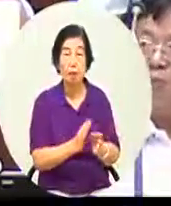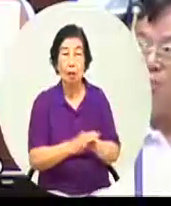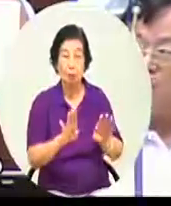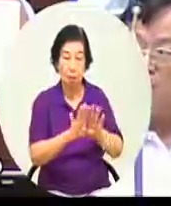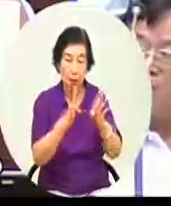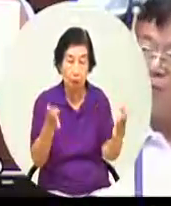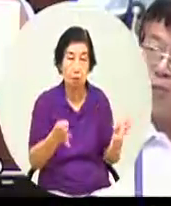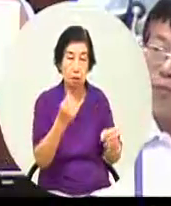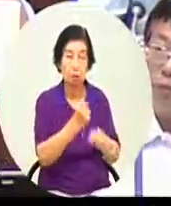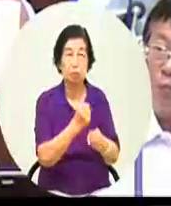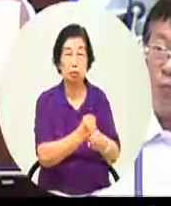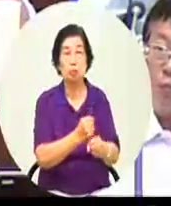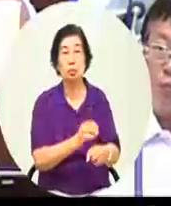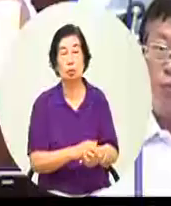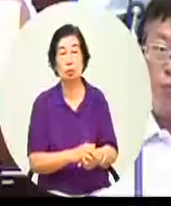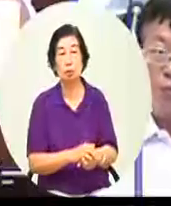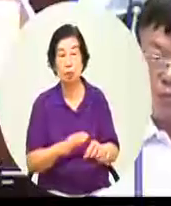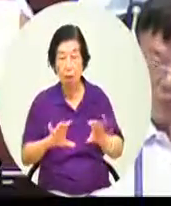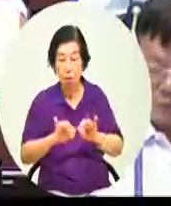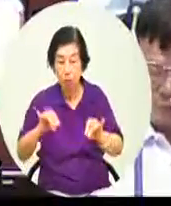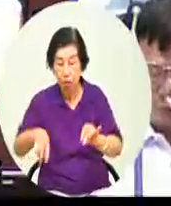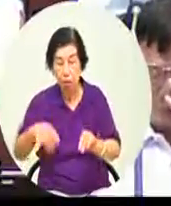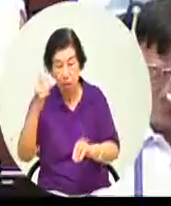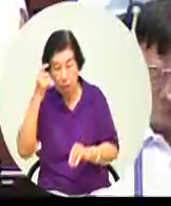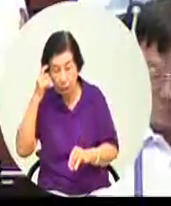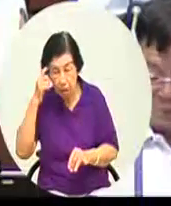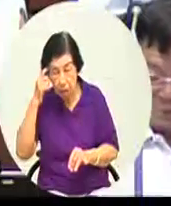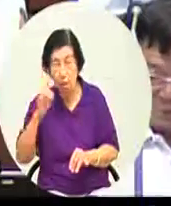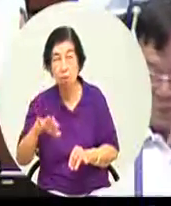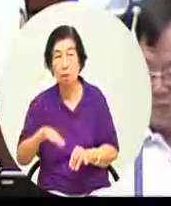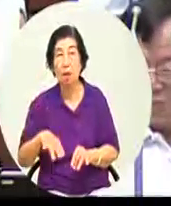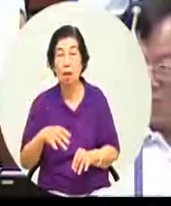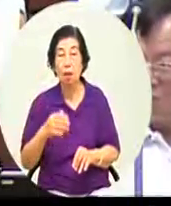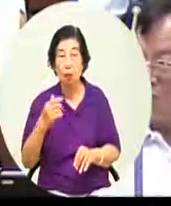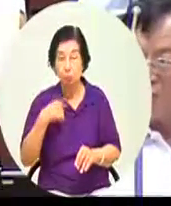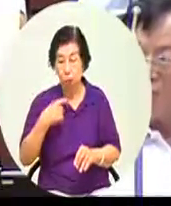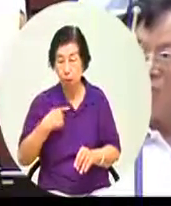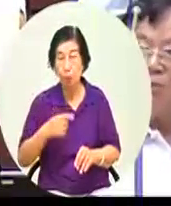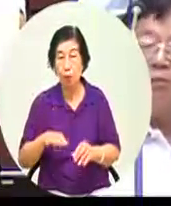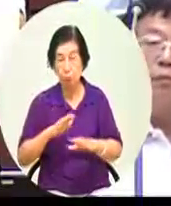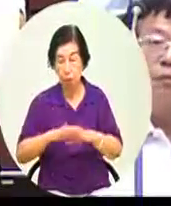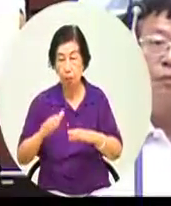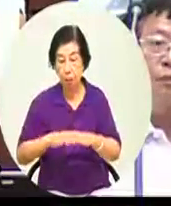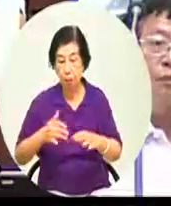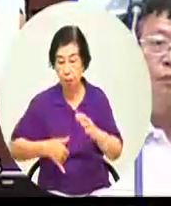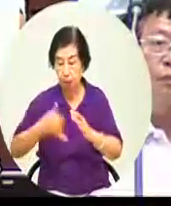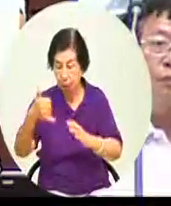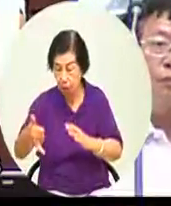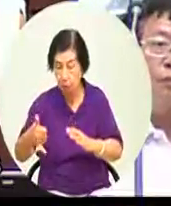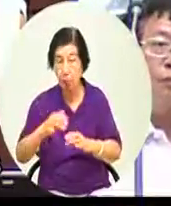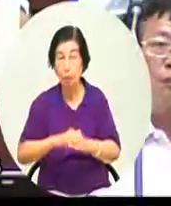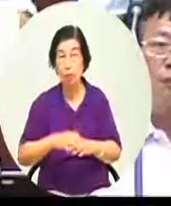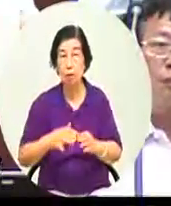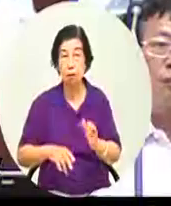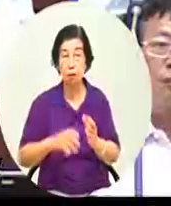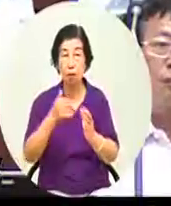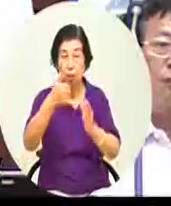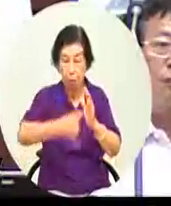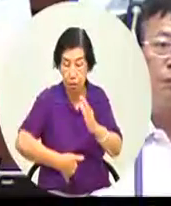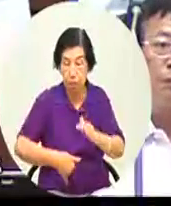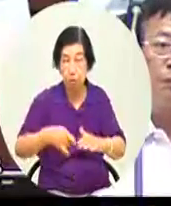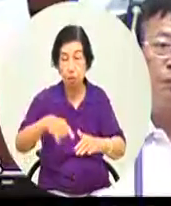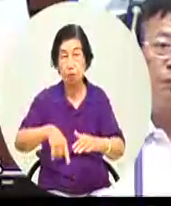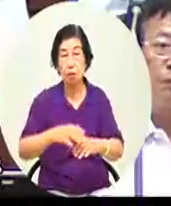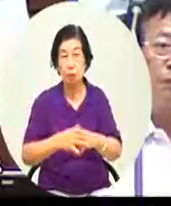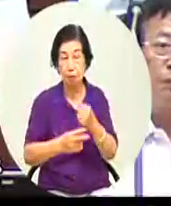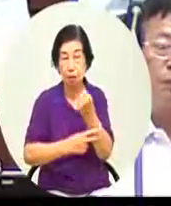那地方的意见当然我可以再去找省里长，我再跟他沟通说他想他所期待中的或者经验值哪里比较会有